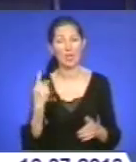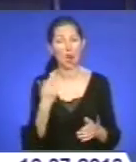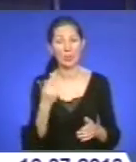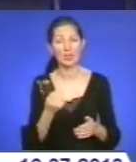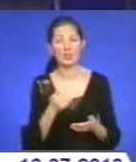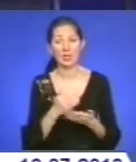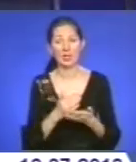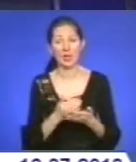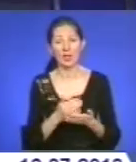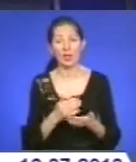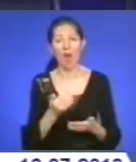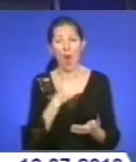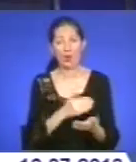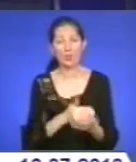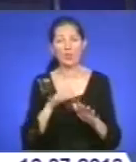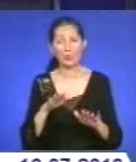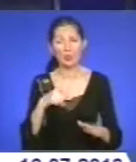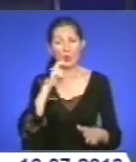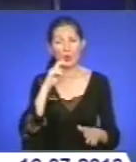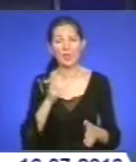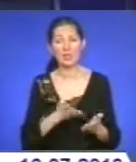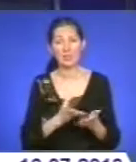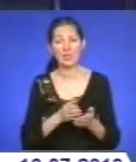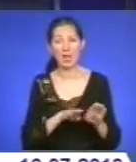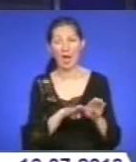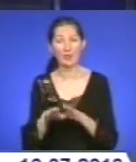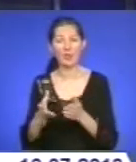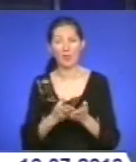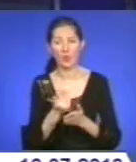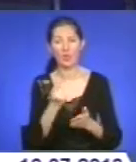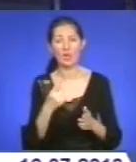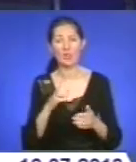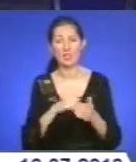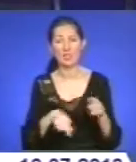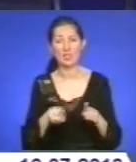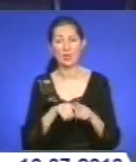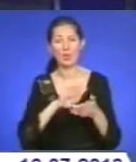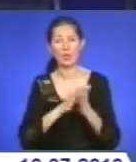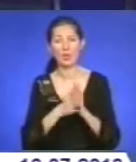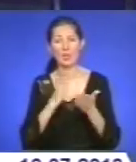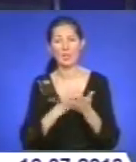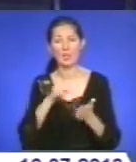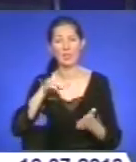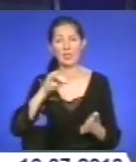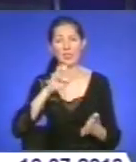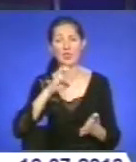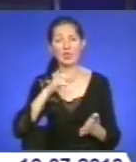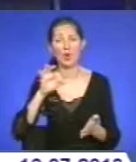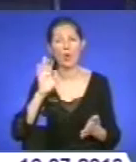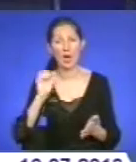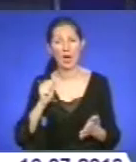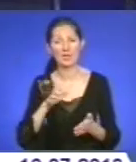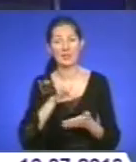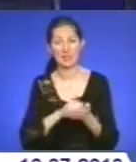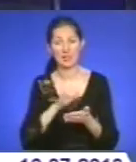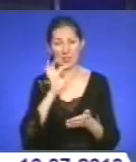далі на останньому місці в Україні за рівнем виплат. Однією з причин такої ситуації є тіньова зайнятість, кажуть фахівці.